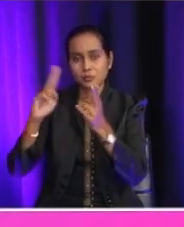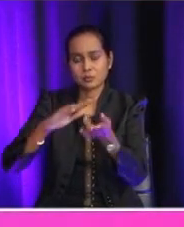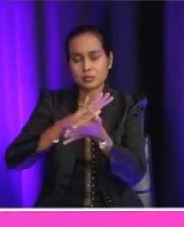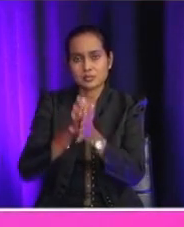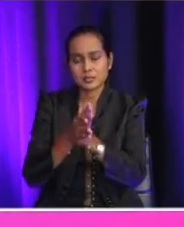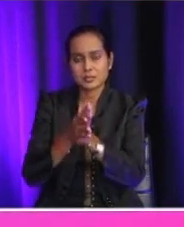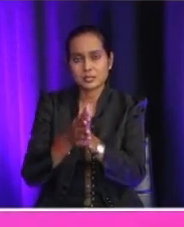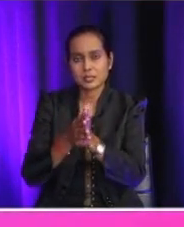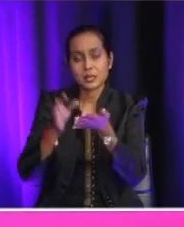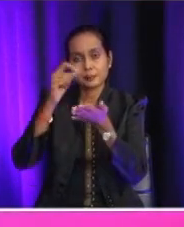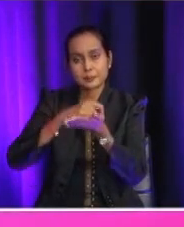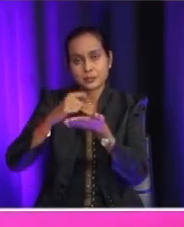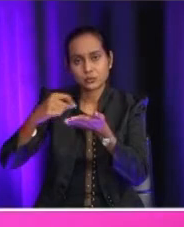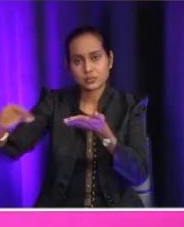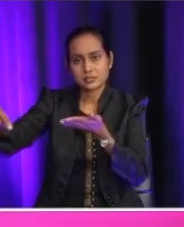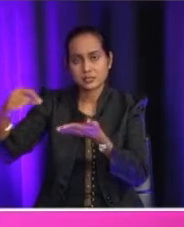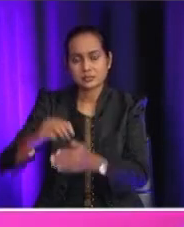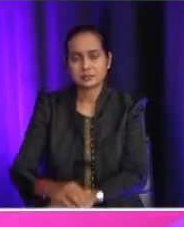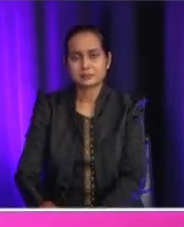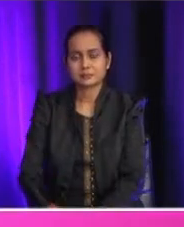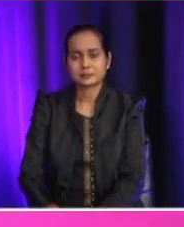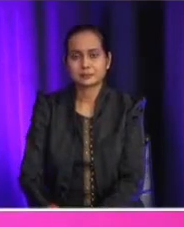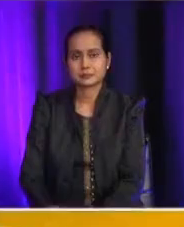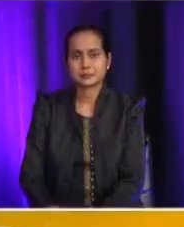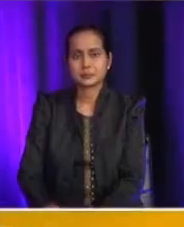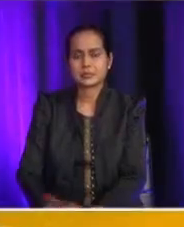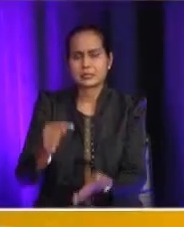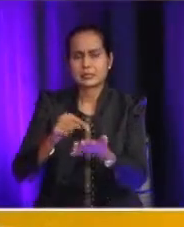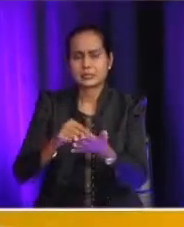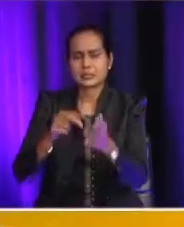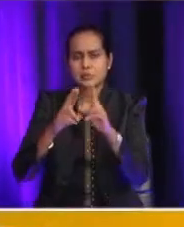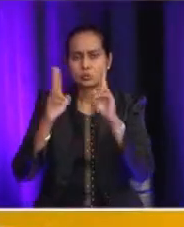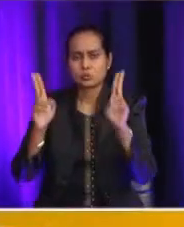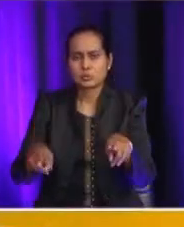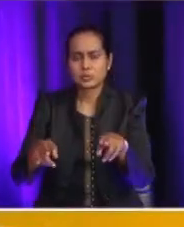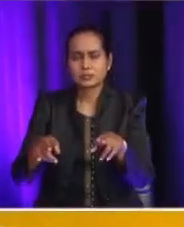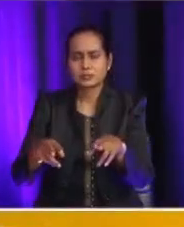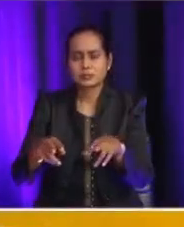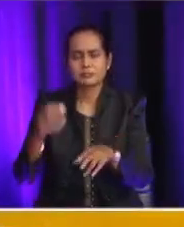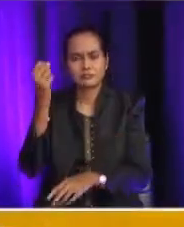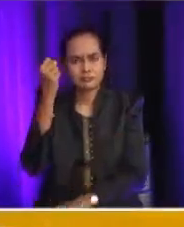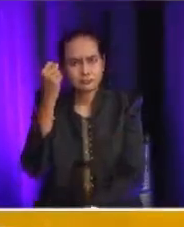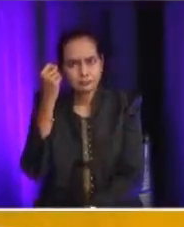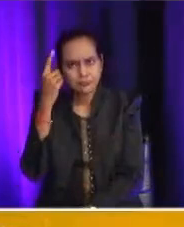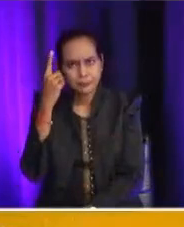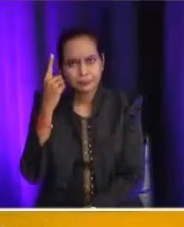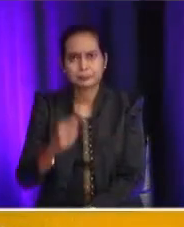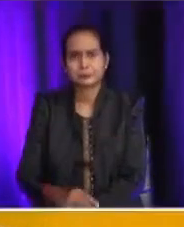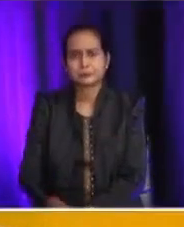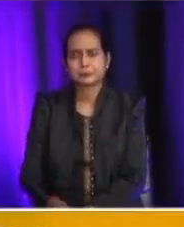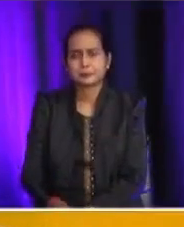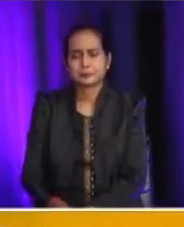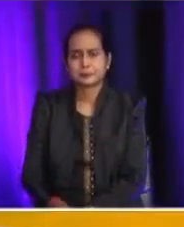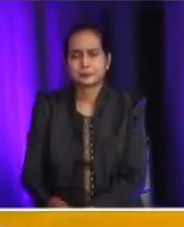penulisan. Okay. Jadi sebenarnya ini ialah salah satulah nak uji kefahaman murid-murid Akmal. Kalau kita tengok petikan macam